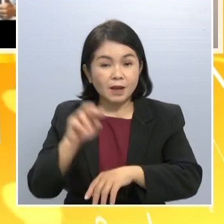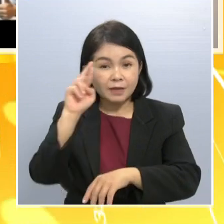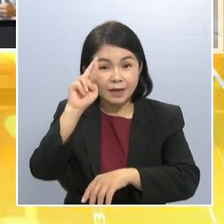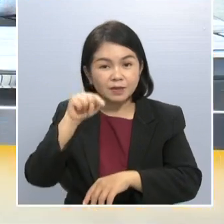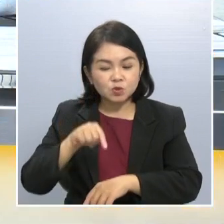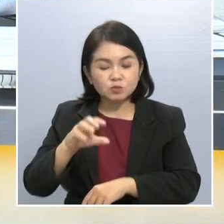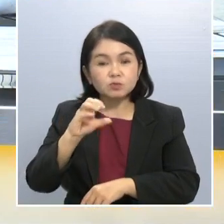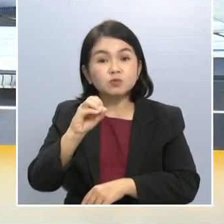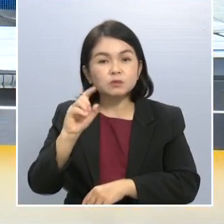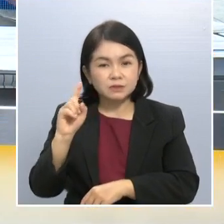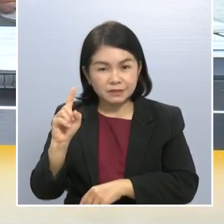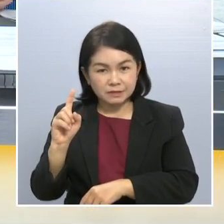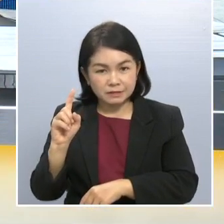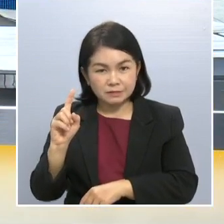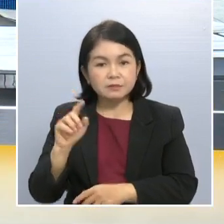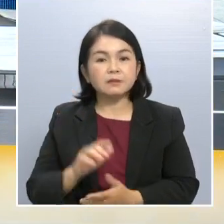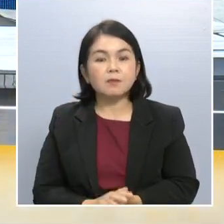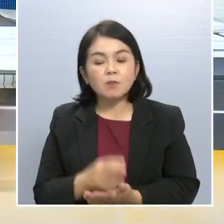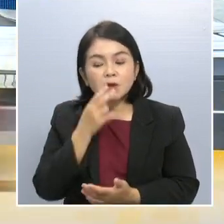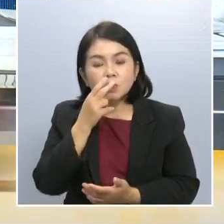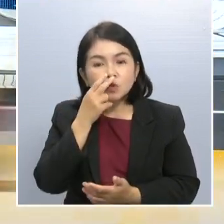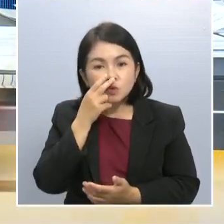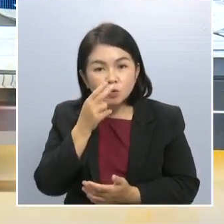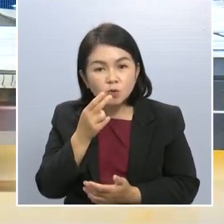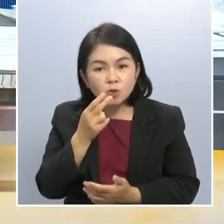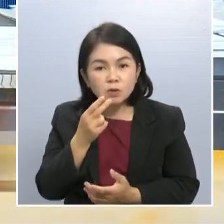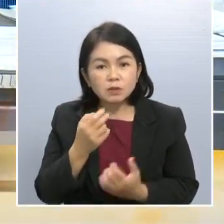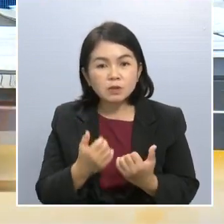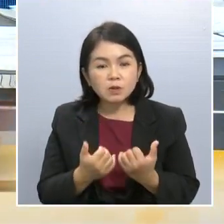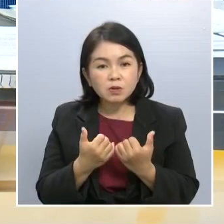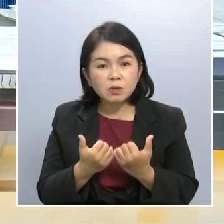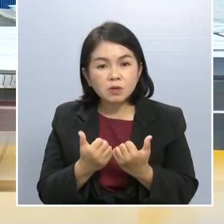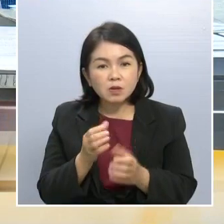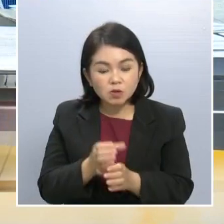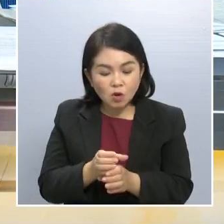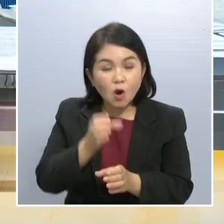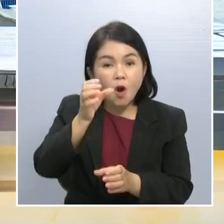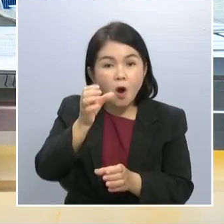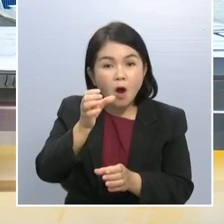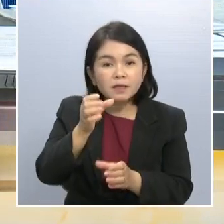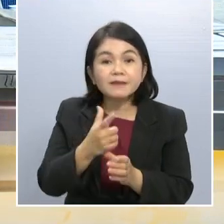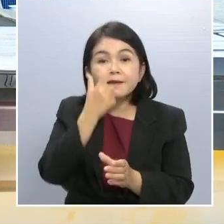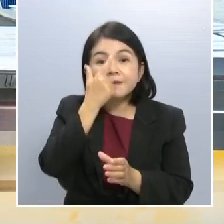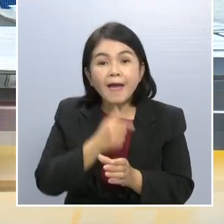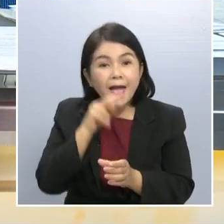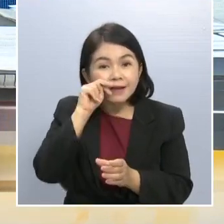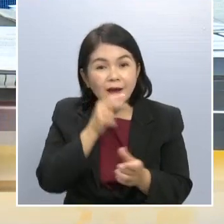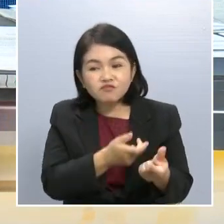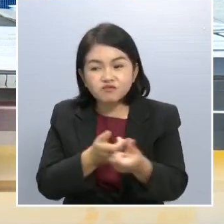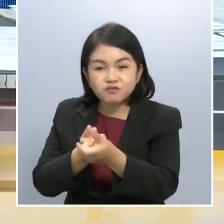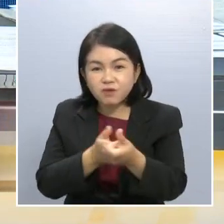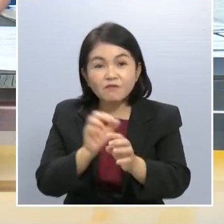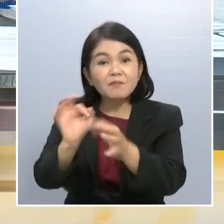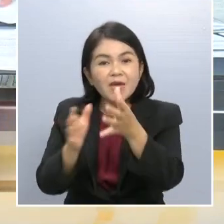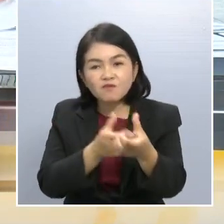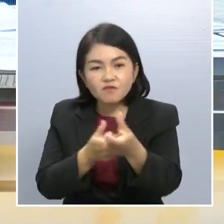ท่านผู้ชมขออนุญาตไปดูกรณีเหตุการณ์ถังดับเพลิงระเบิดซึ่งทำให้น้องเบนซ์อายุ 18